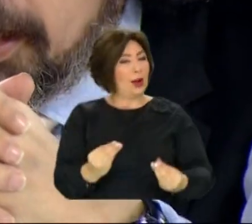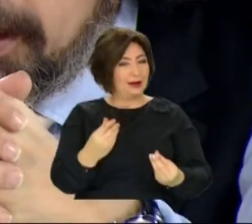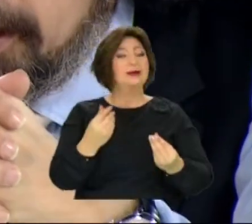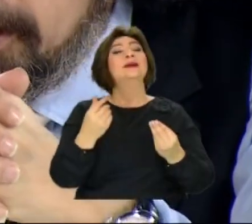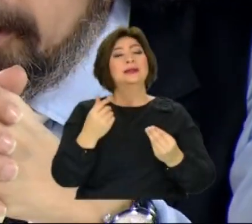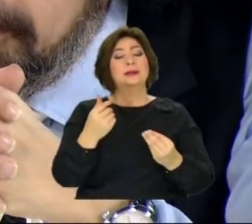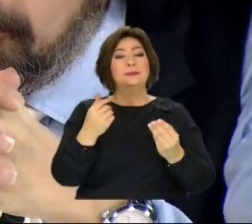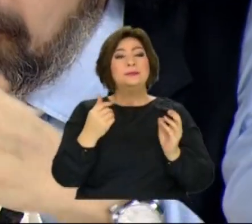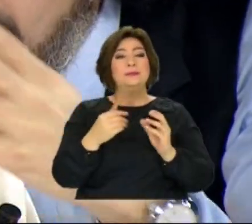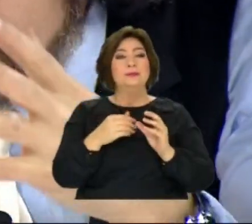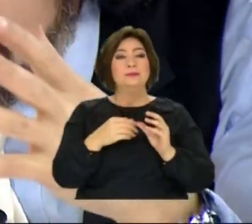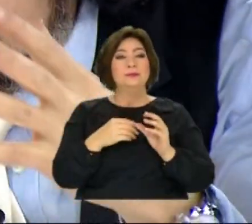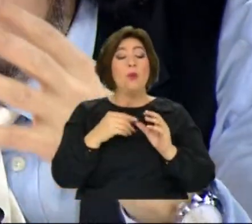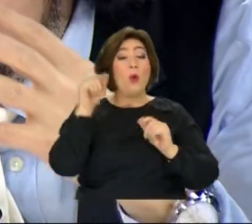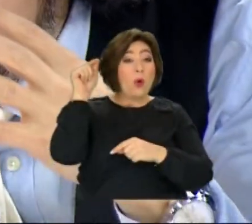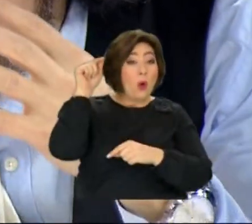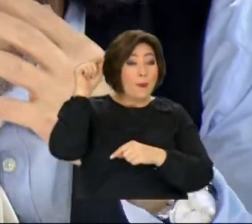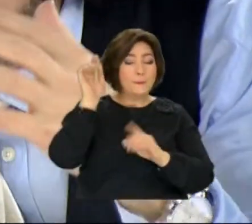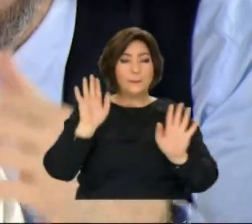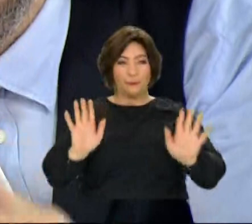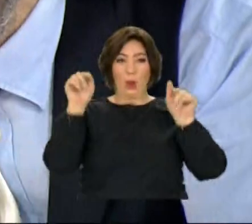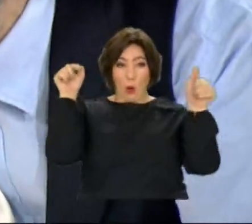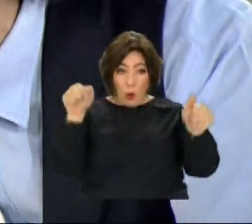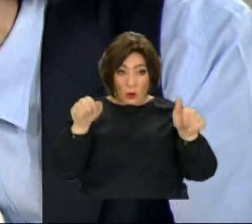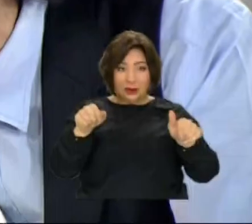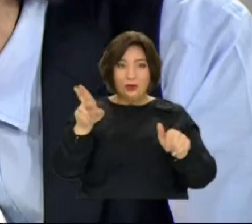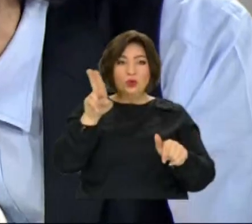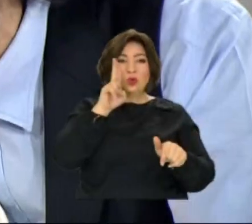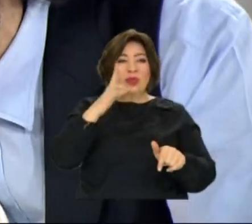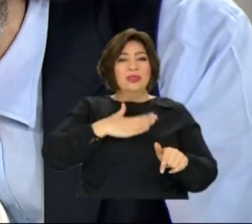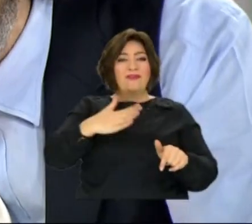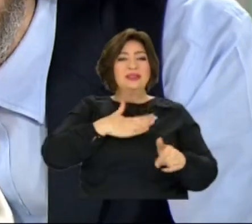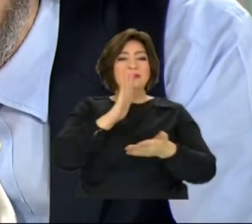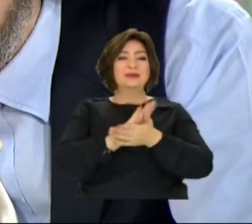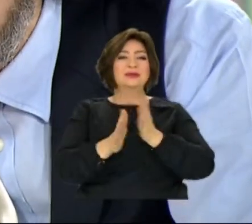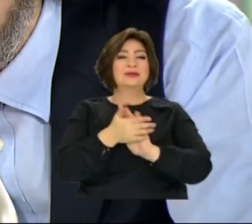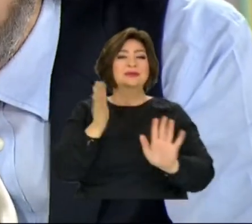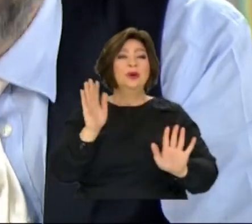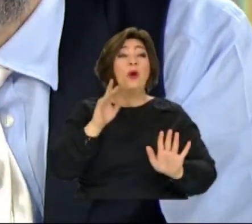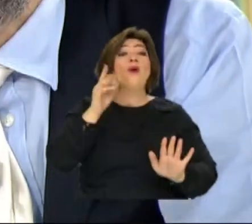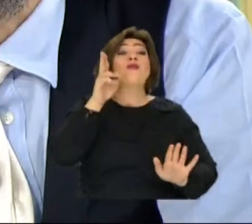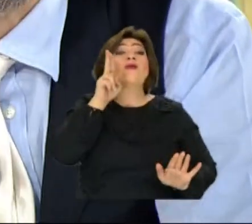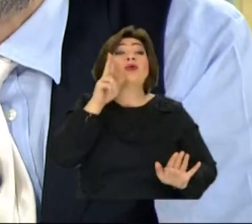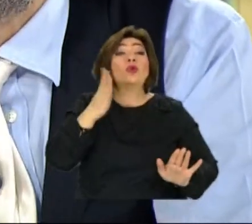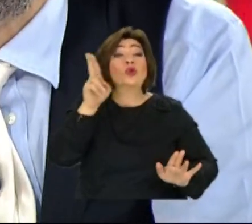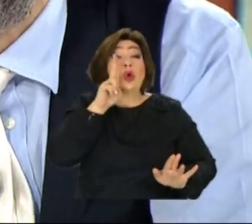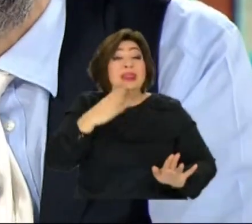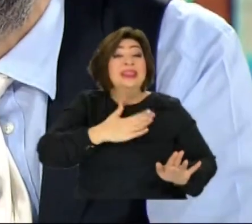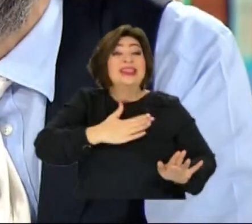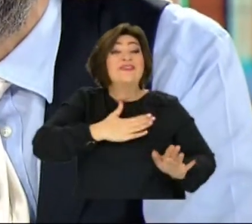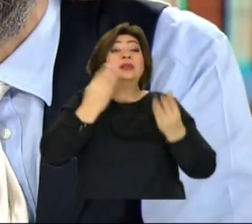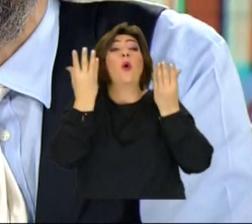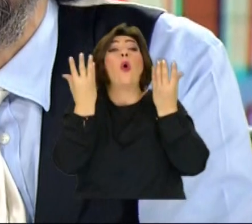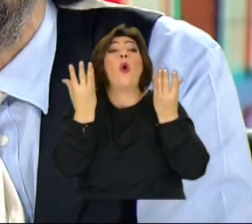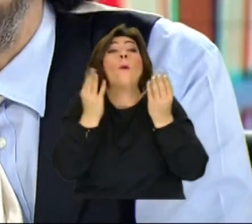Yani orada son nefesini verdi deriz. Henüz vermeden önce bir şey oluyor. Vermeden önce mi bir karşılaşıyor? Şey